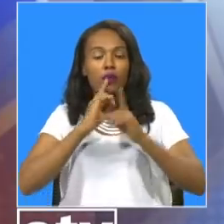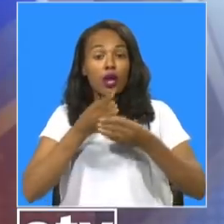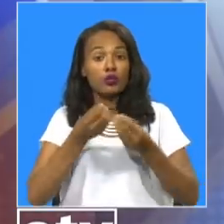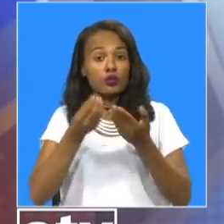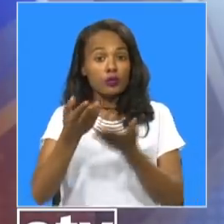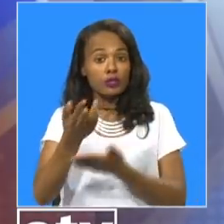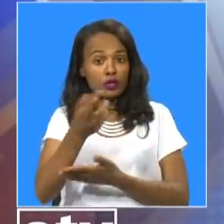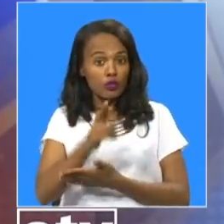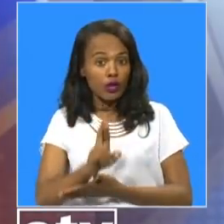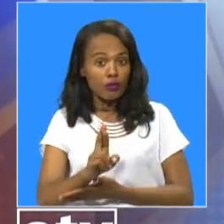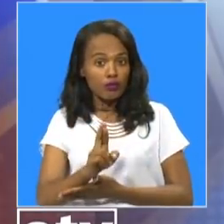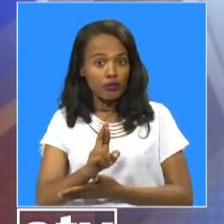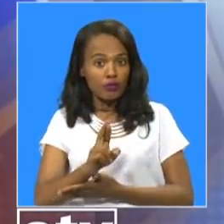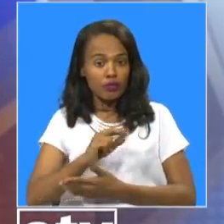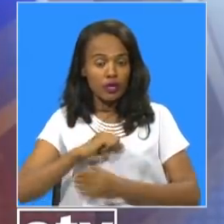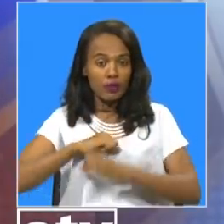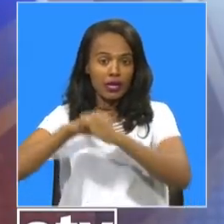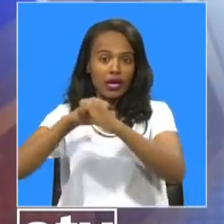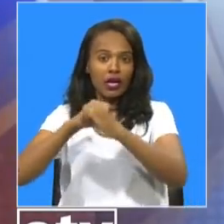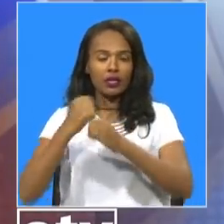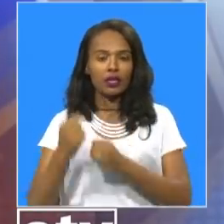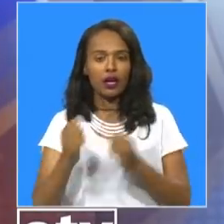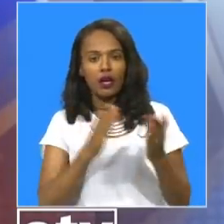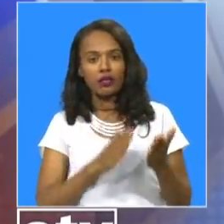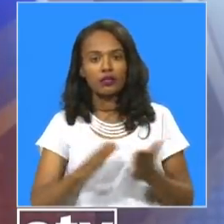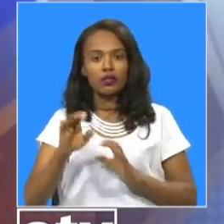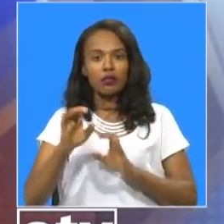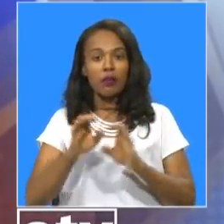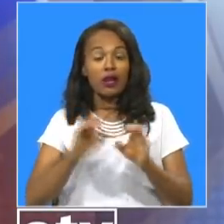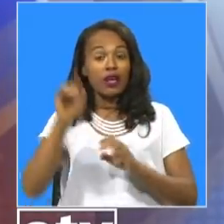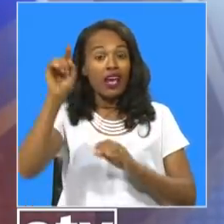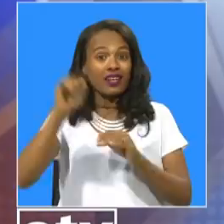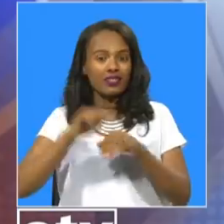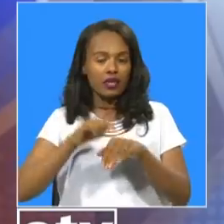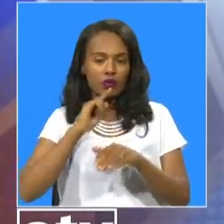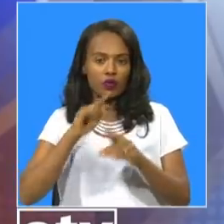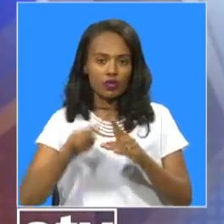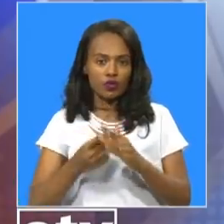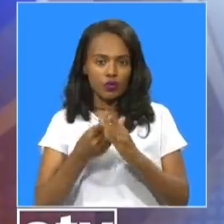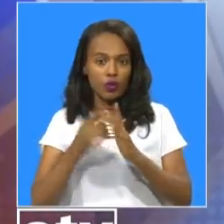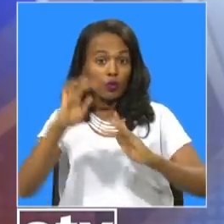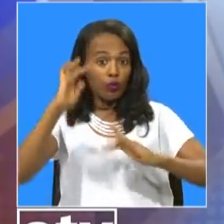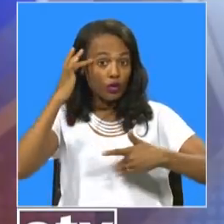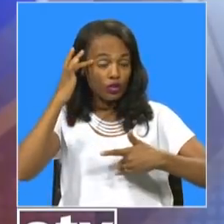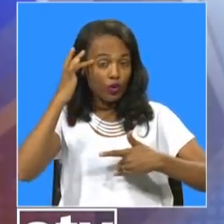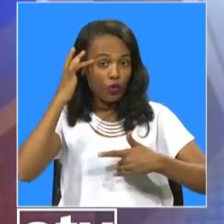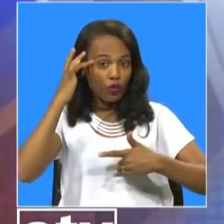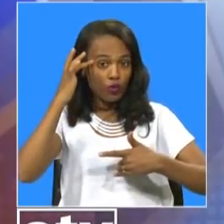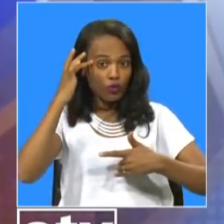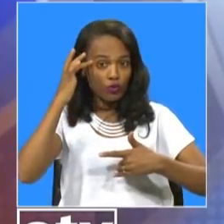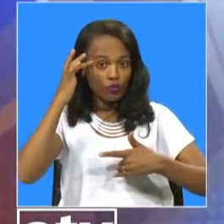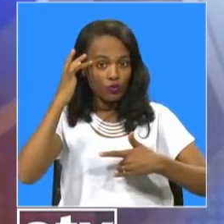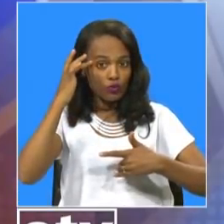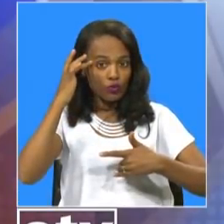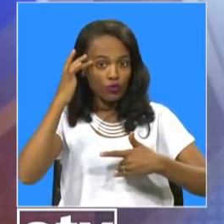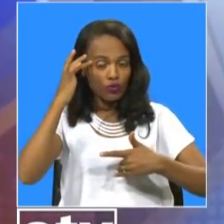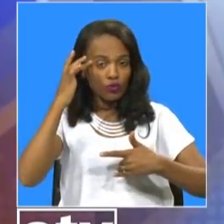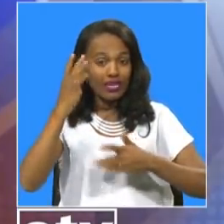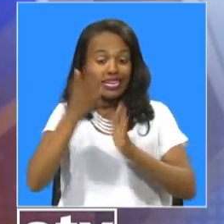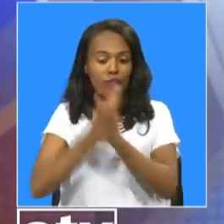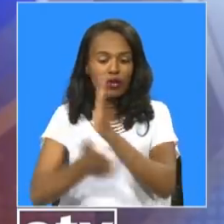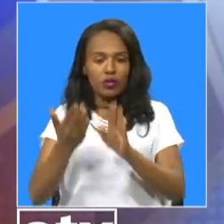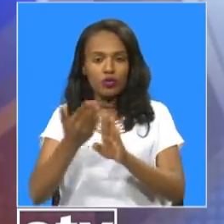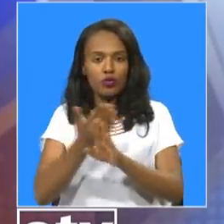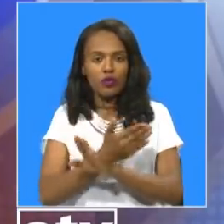ለመስጠት ወይም ለመከላከል ጠንካራ ዝግጅት ማድረግ ያንን የተጀመረው። እንግዲህ በሽታው ከመከሰቱ በፊት